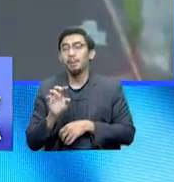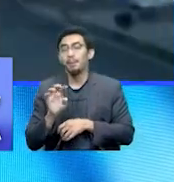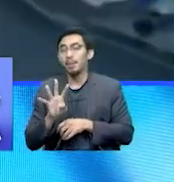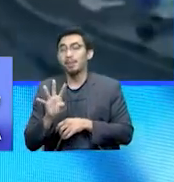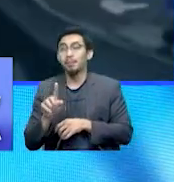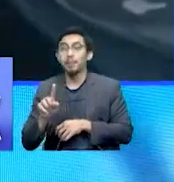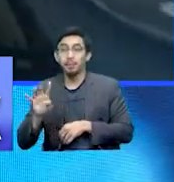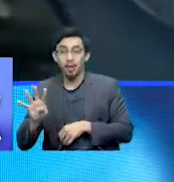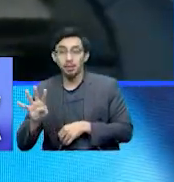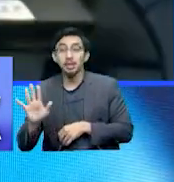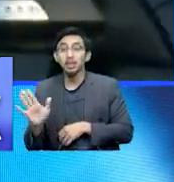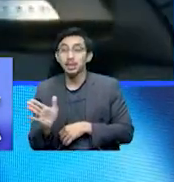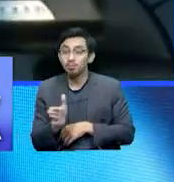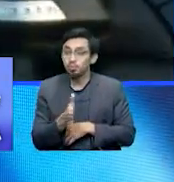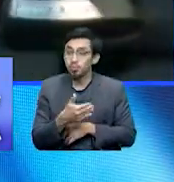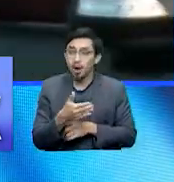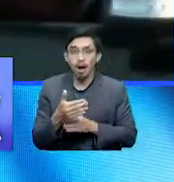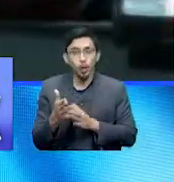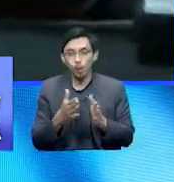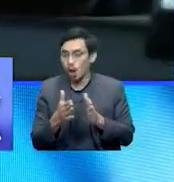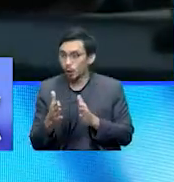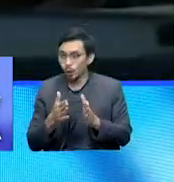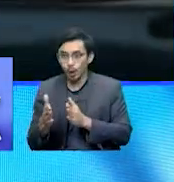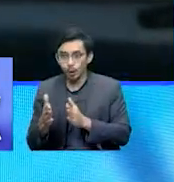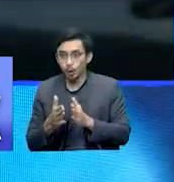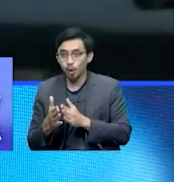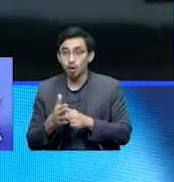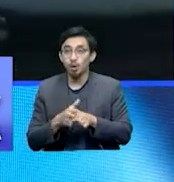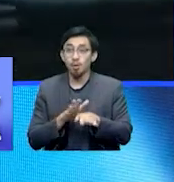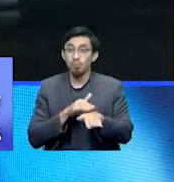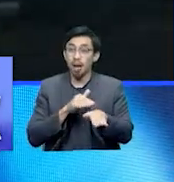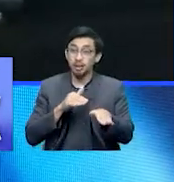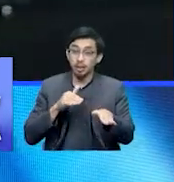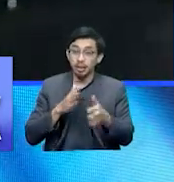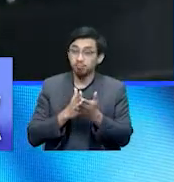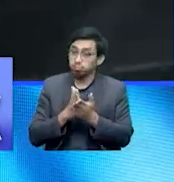ini dilakukan untuk mengurai kemacetan dan memberikan keamanan